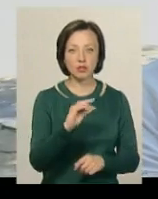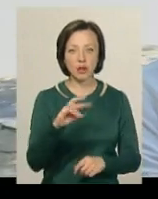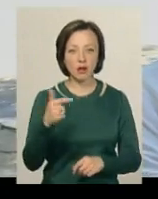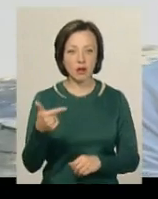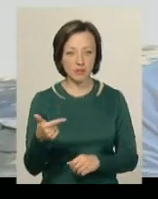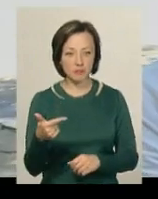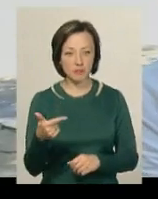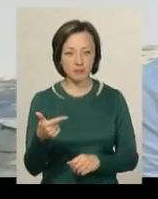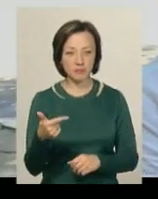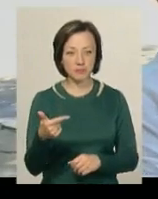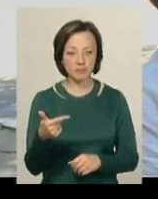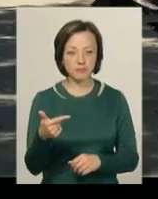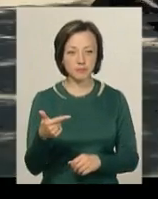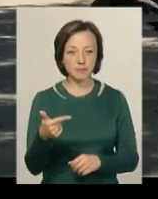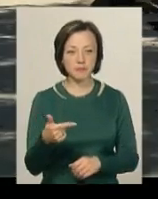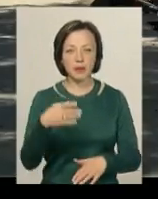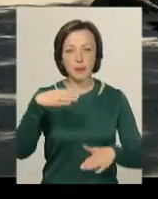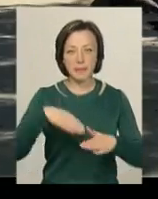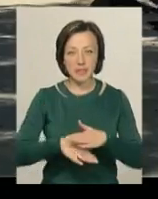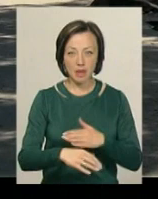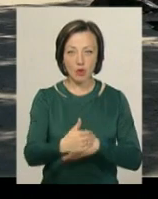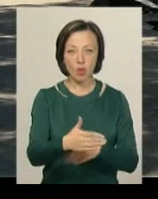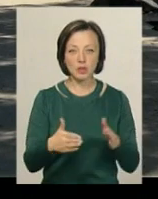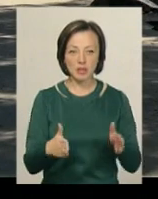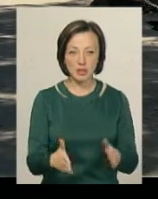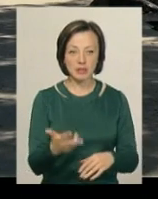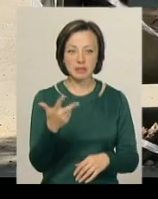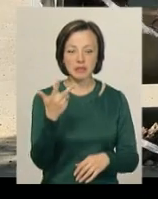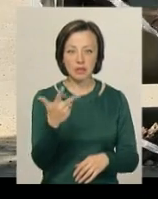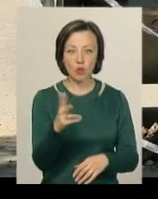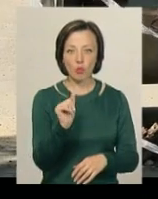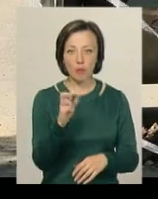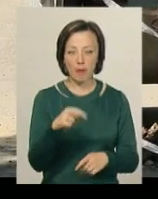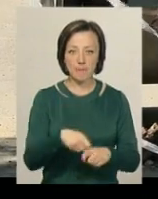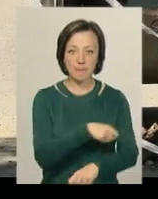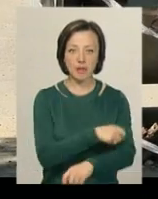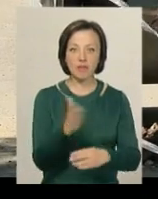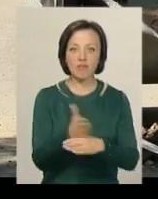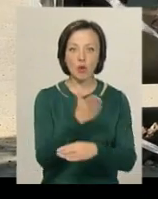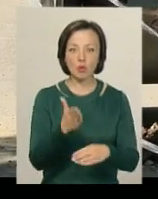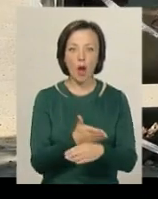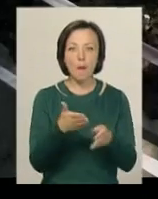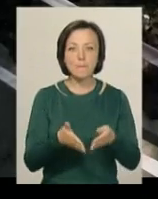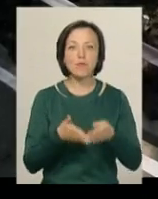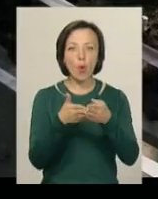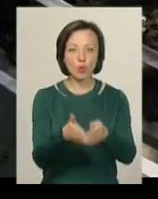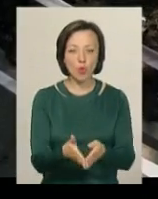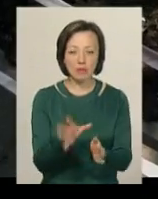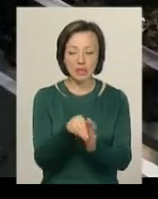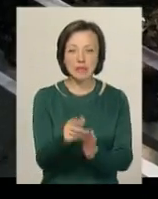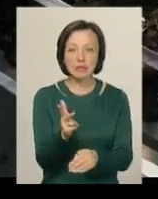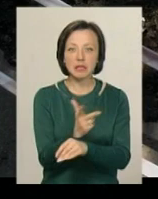господарства Хмельницької міської ради Тетяна Цип, підземні контейнери на 3 кубічні метри виготовлені у Португалії. Вони вміщають втричі